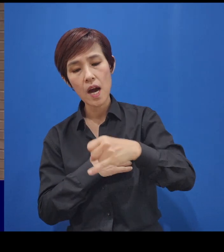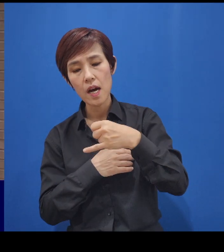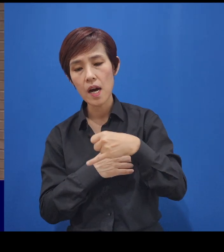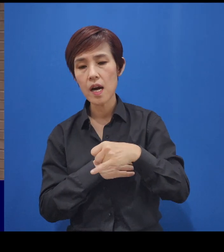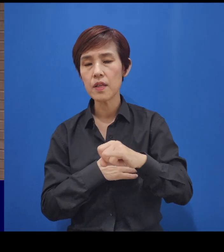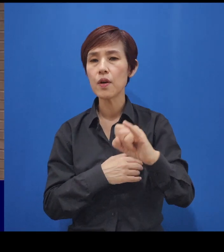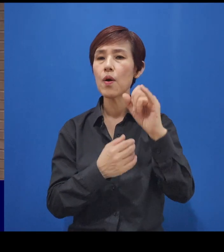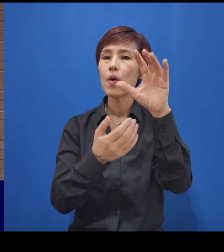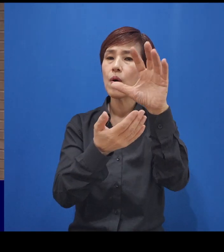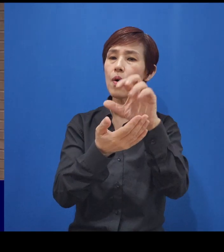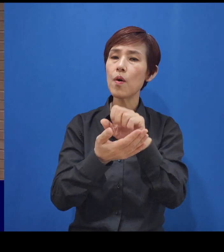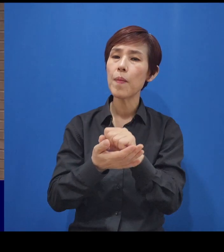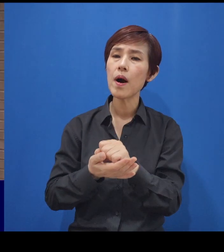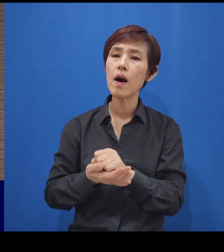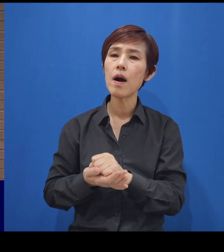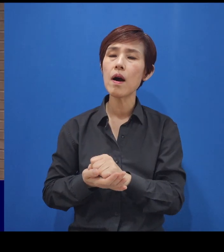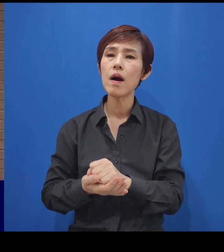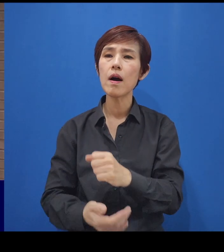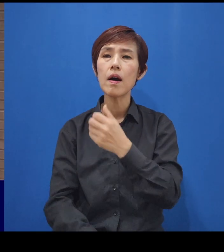주의 자녀